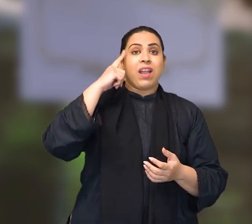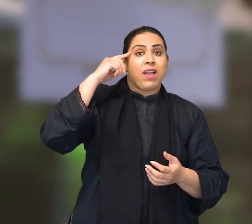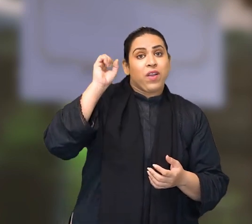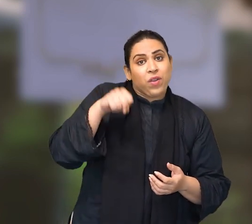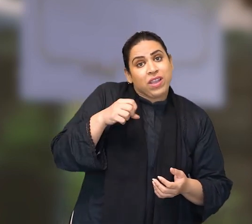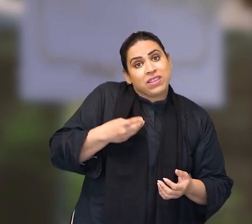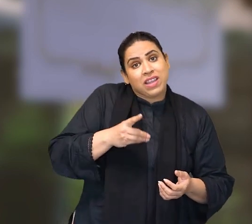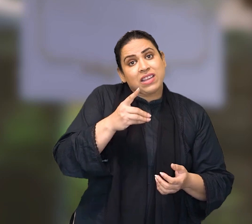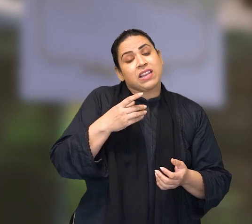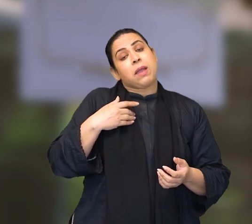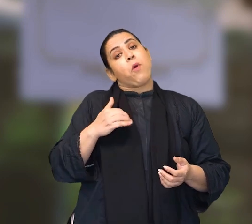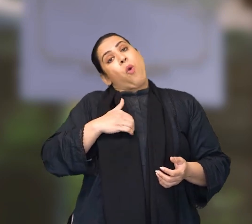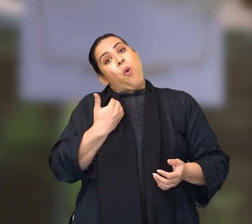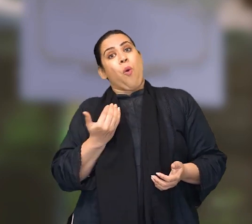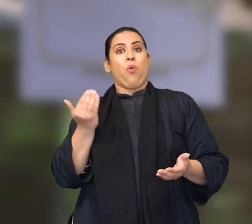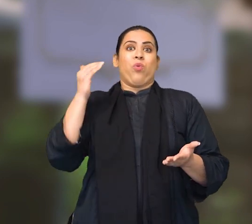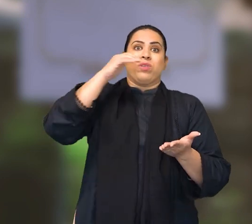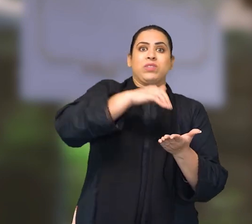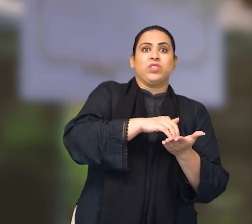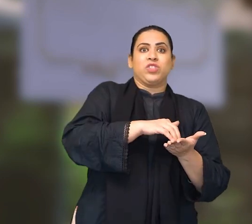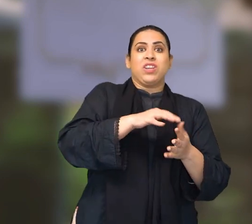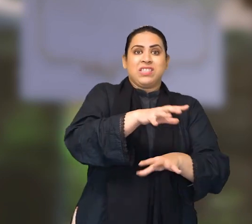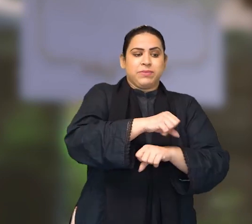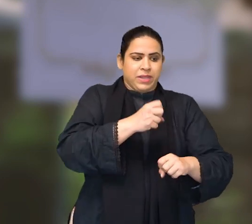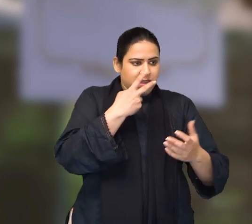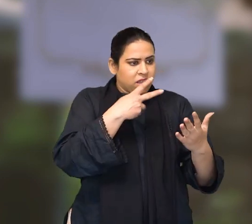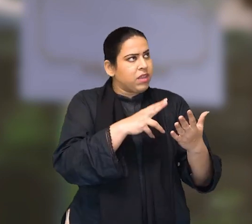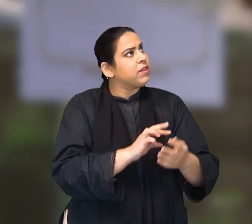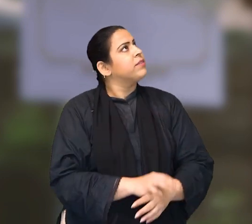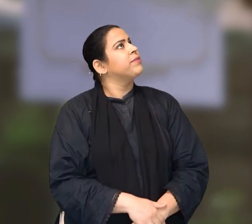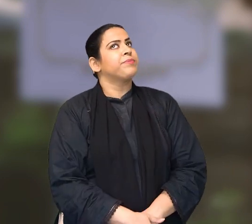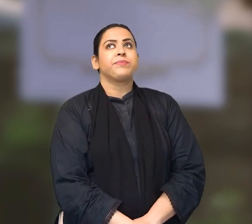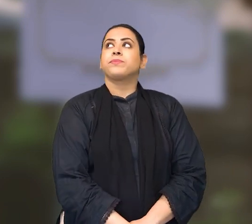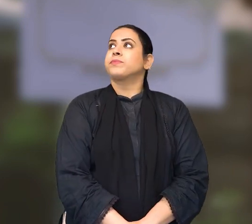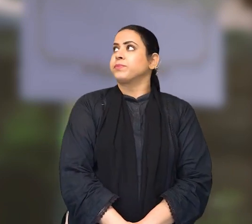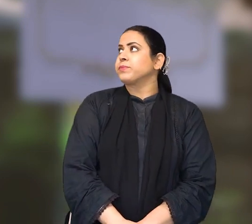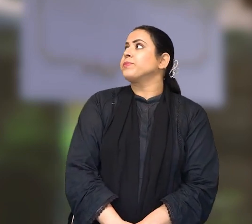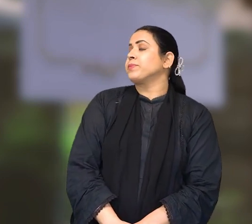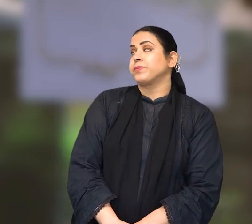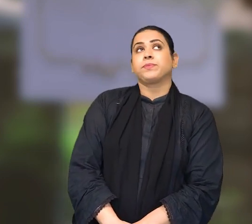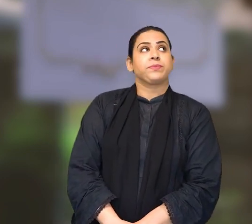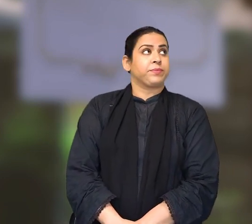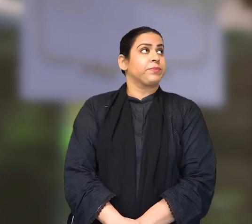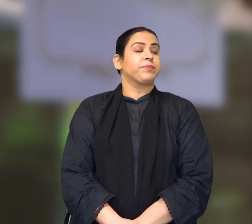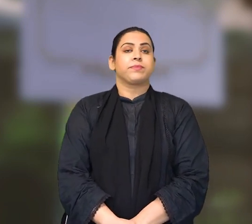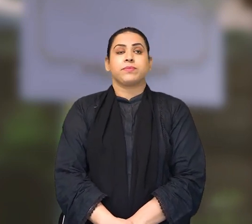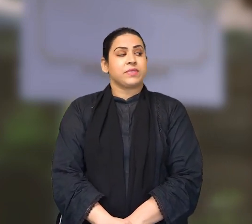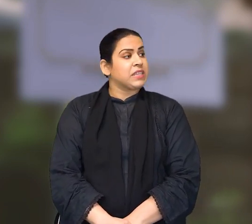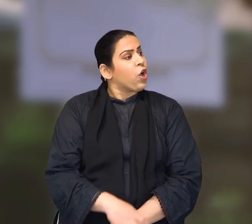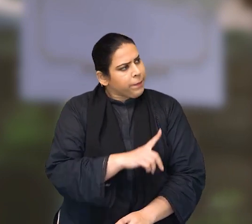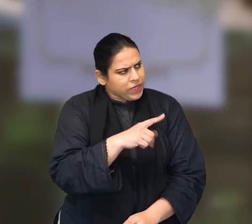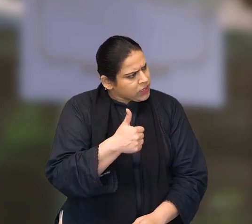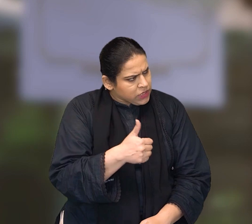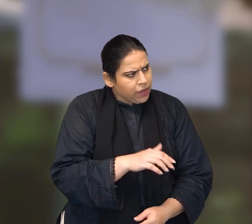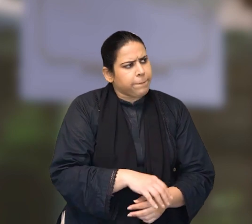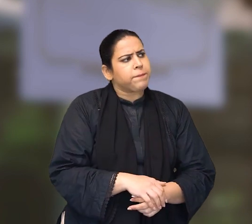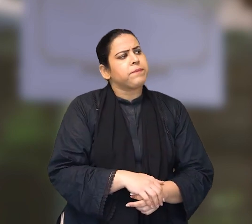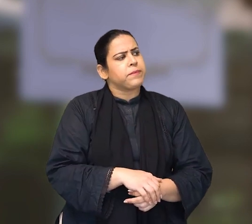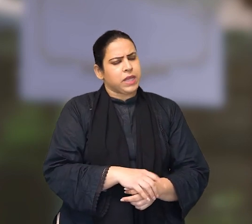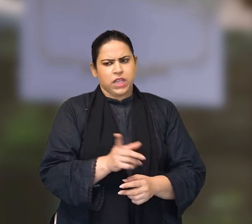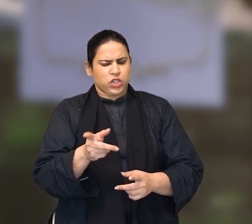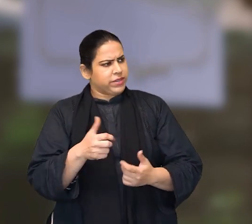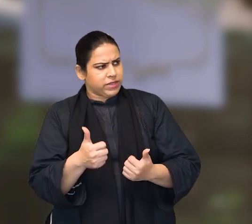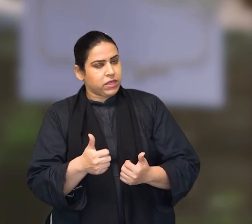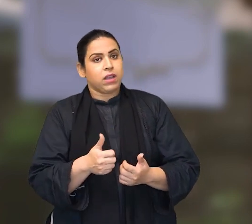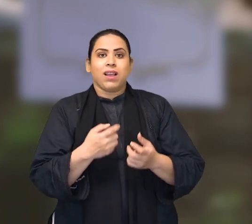the best way to get a proper experience, you need to meet the company, you need to ask questions. आपको जाकर उनको बताना